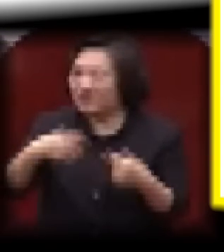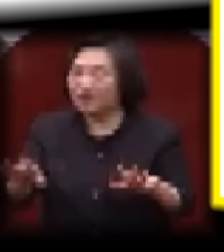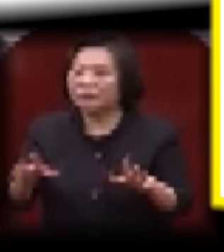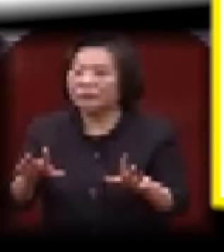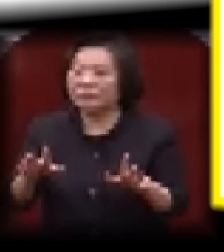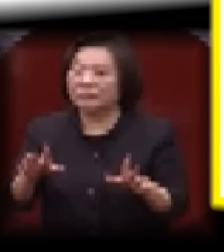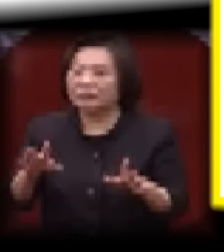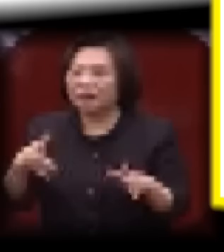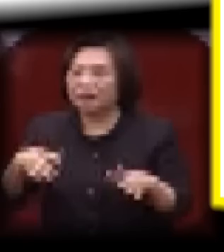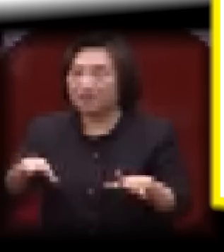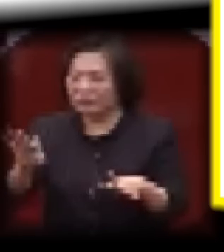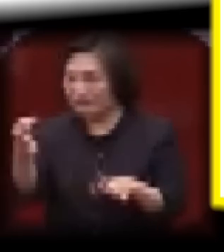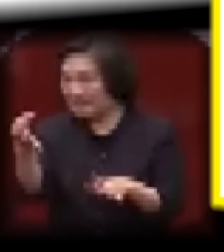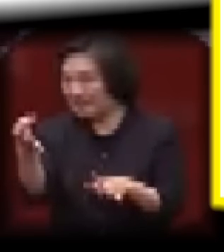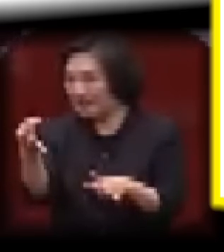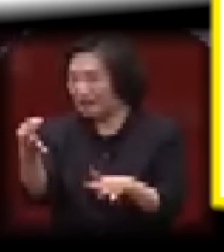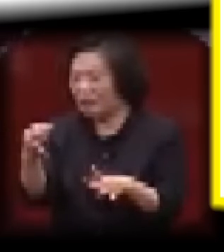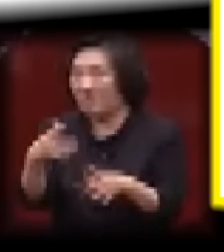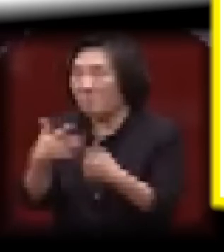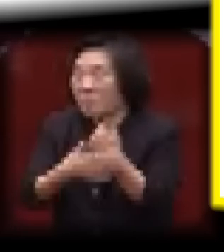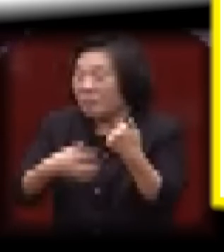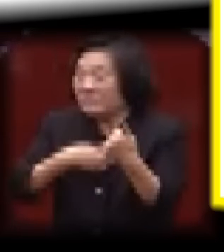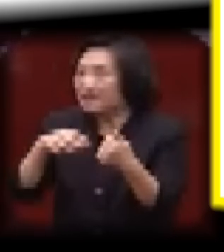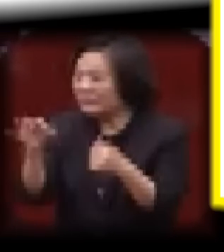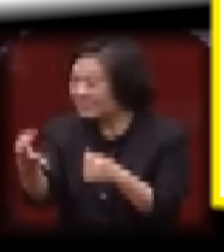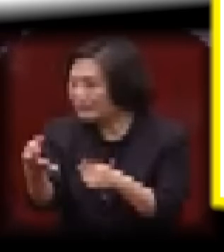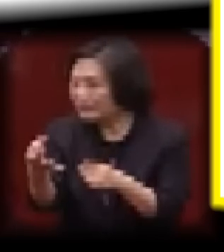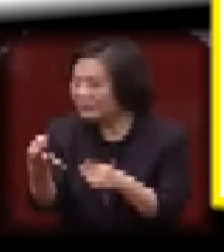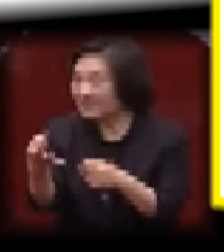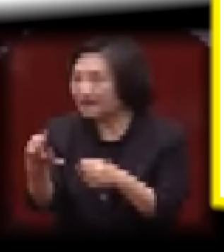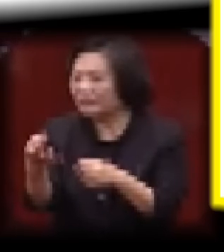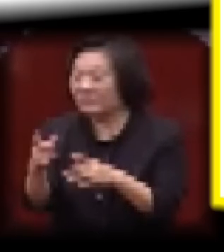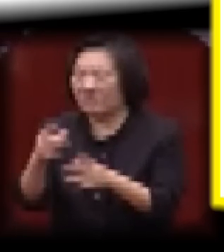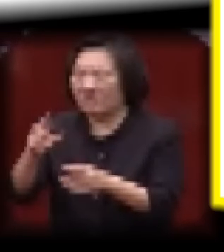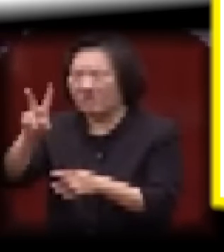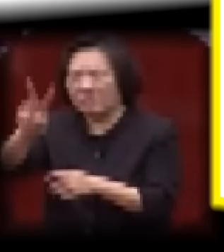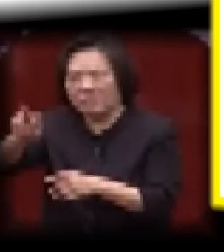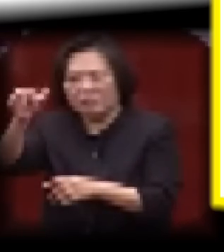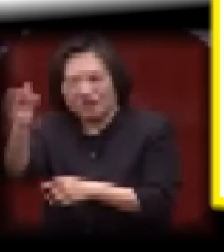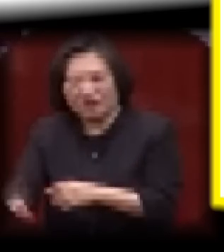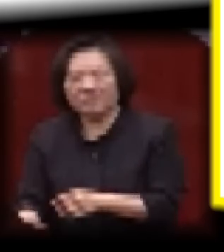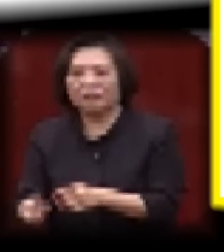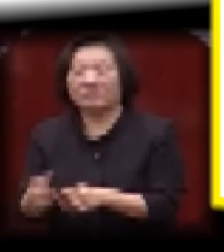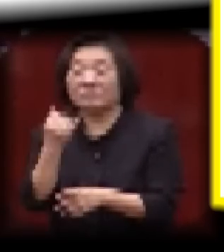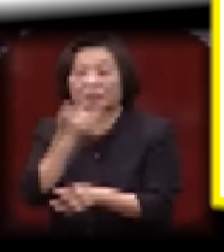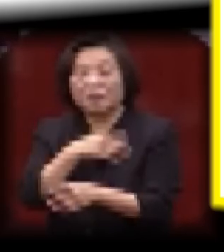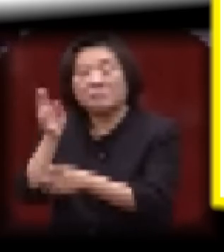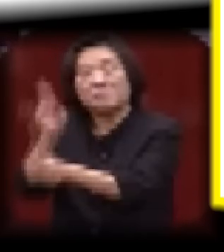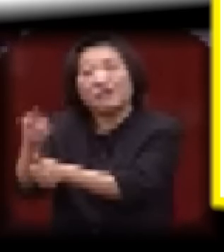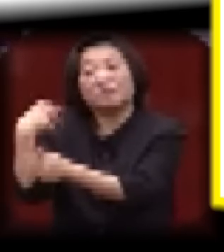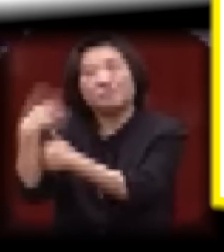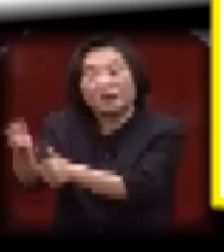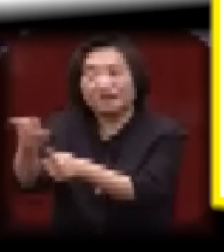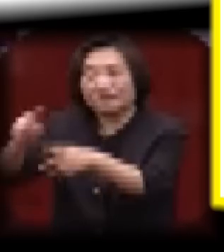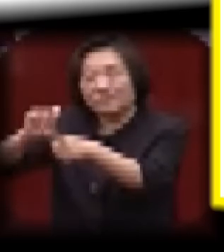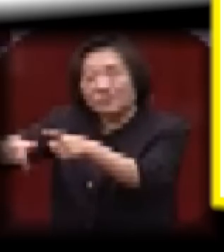置至少超过2000亿，所以有没有办法让那一些寿险资金用50年、70年的时间来解决